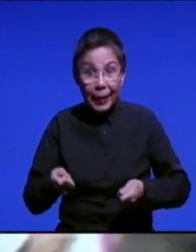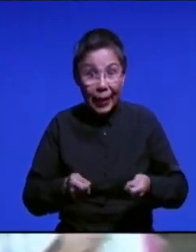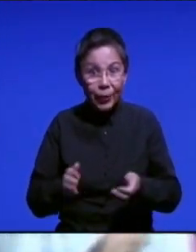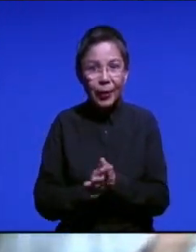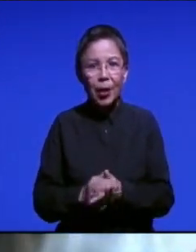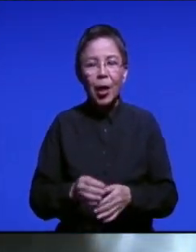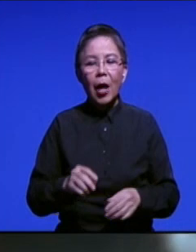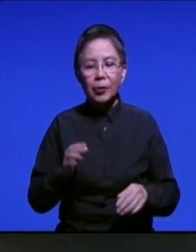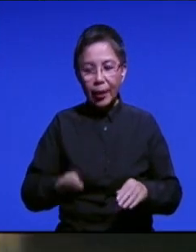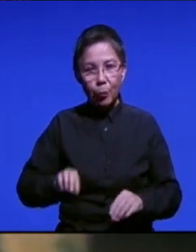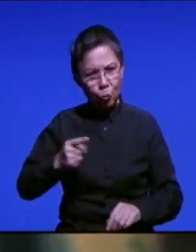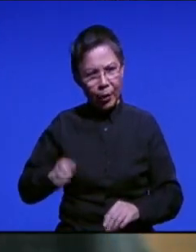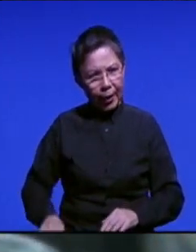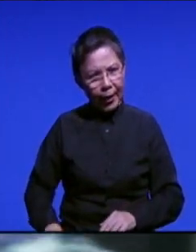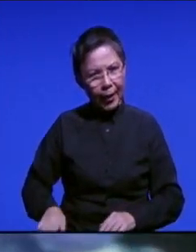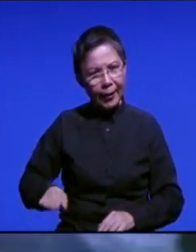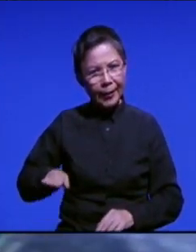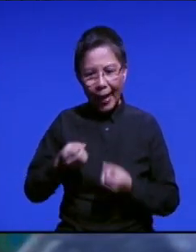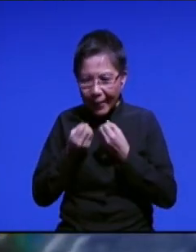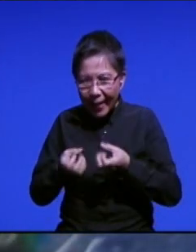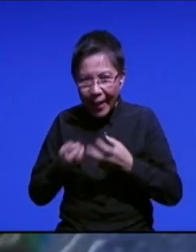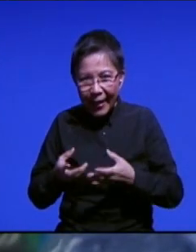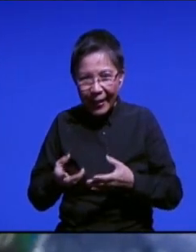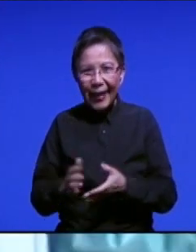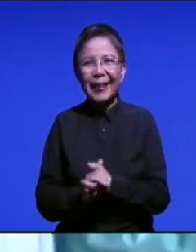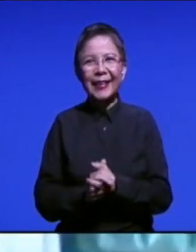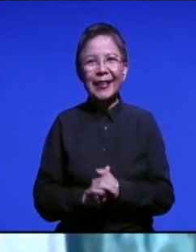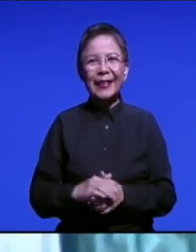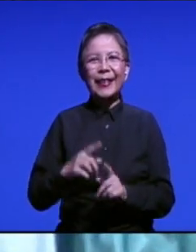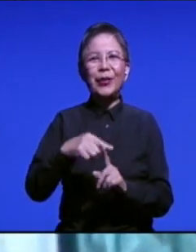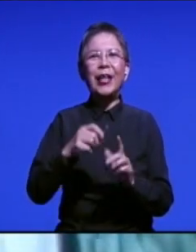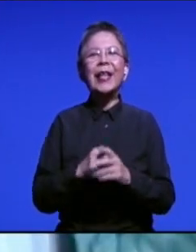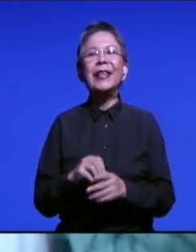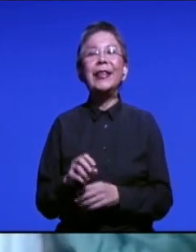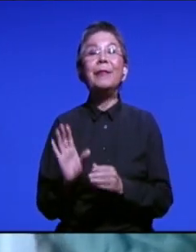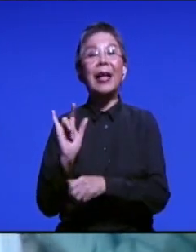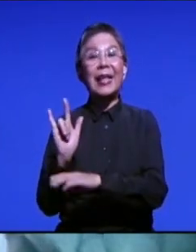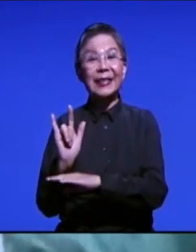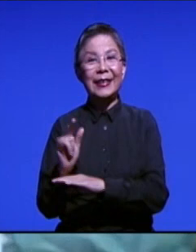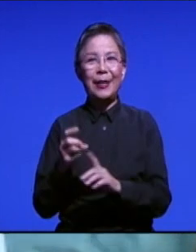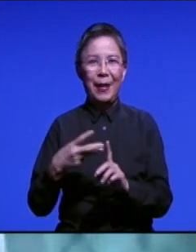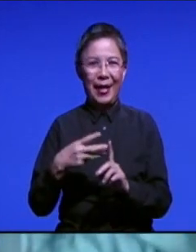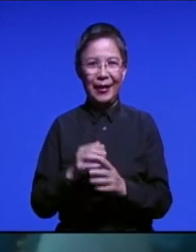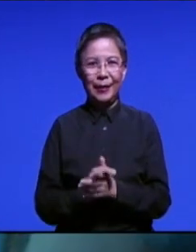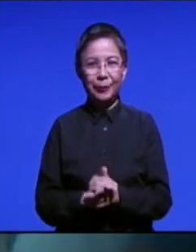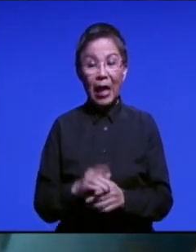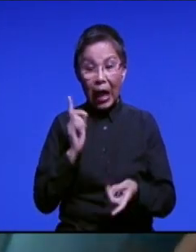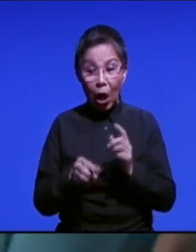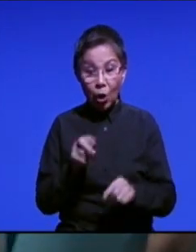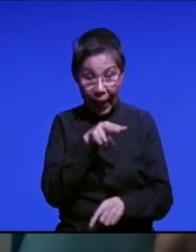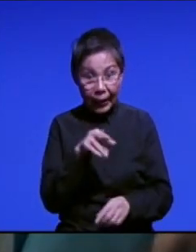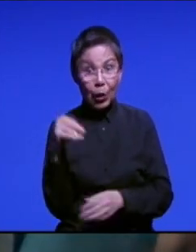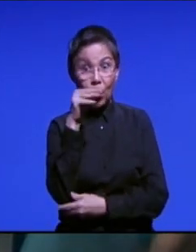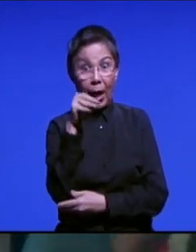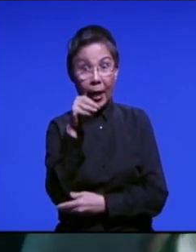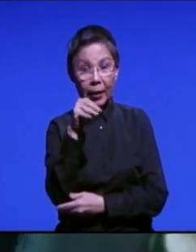ini sejak dini juga dilakukan bagi puluhan siswa-siswi Taman Kanak-kanak di Cibitung, Bekasi, Jawa Barat. Saat menemukan ular, anak-anak dan orang